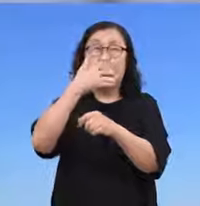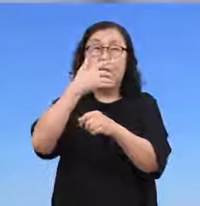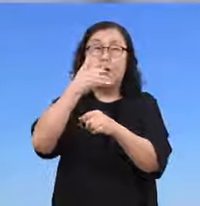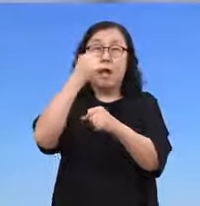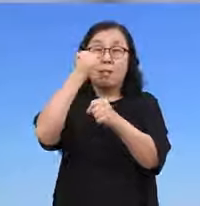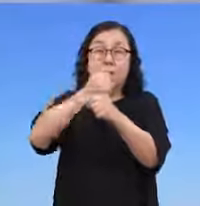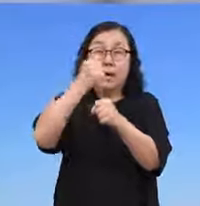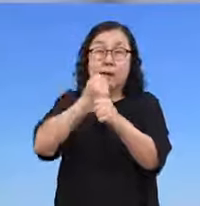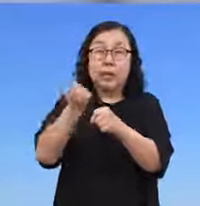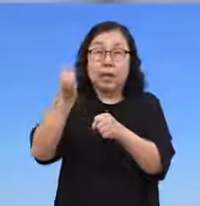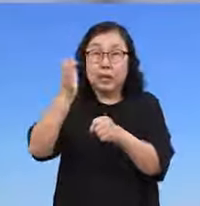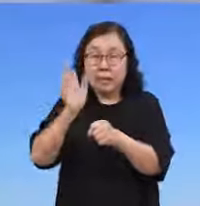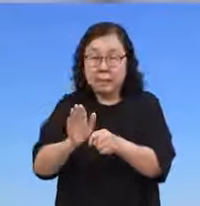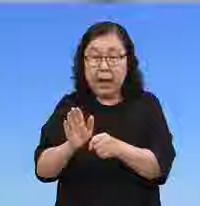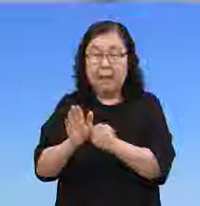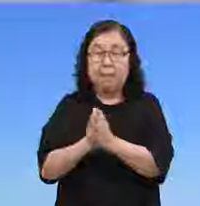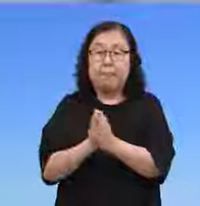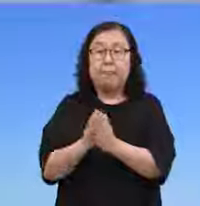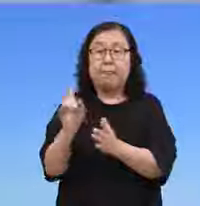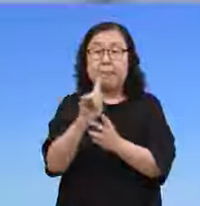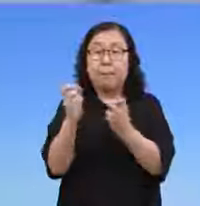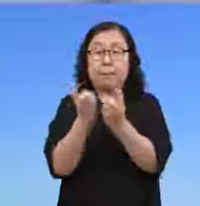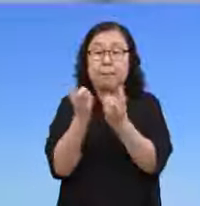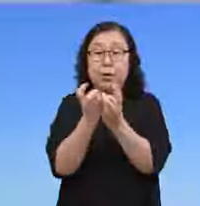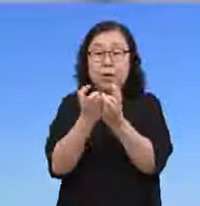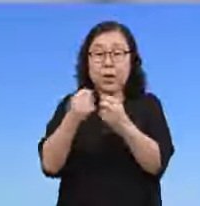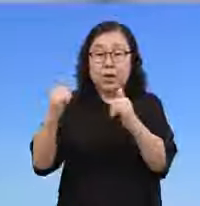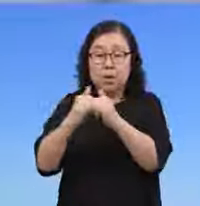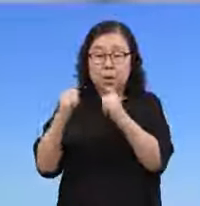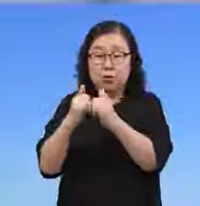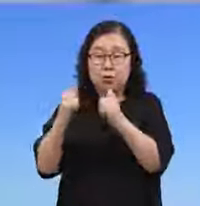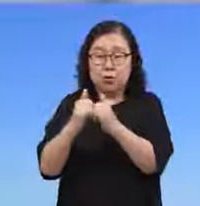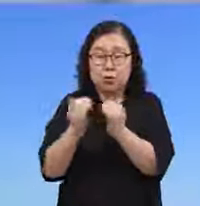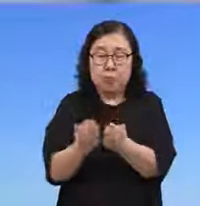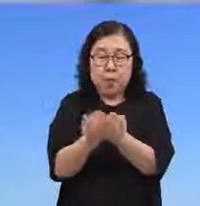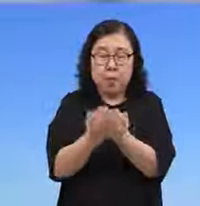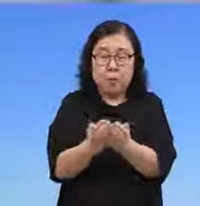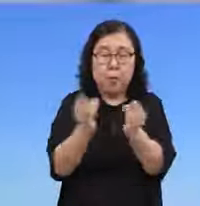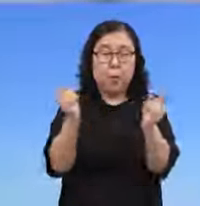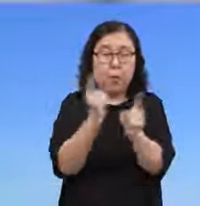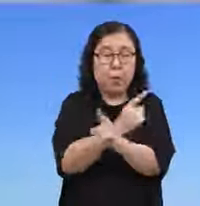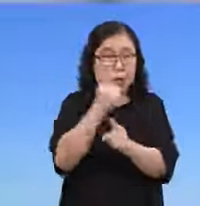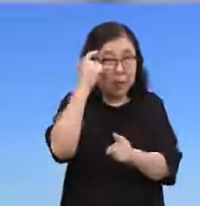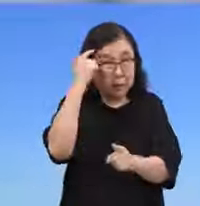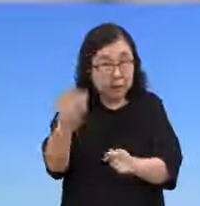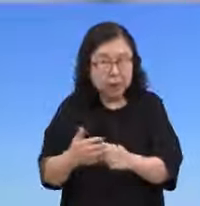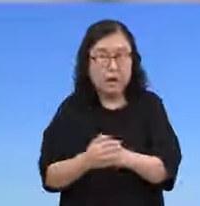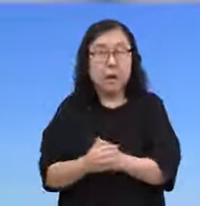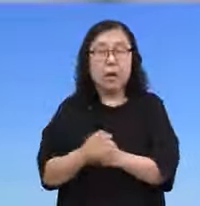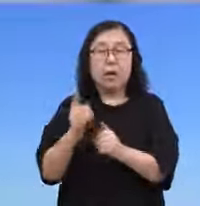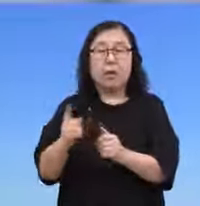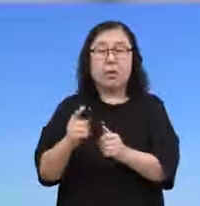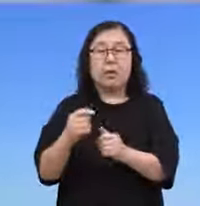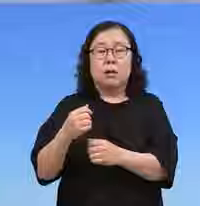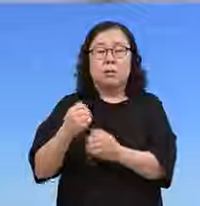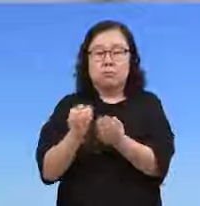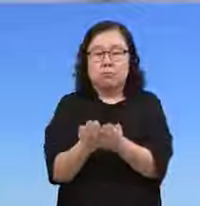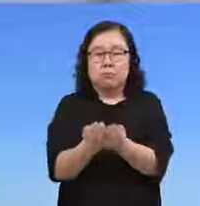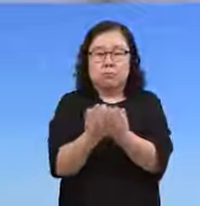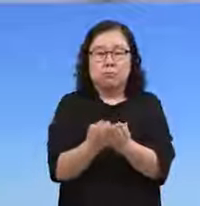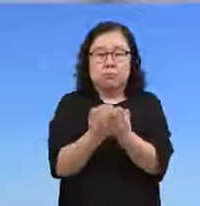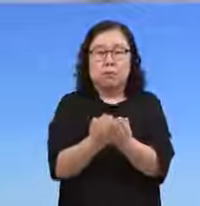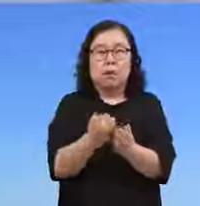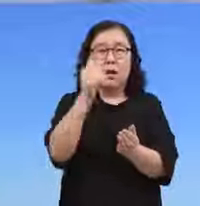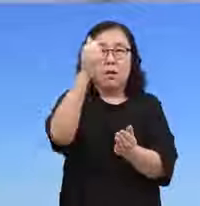됐던 그게 후반부에 어떻게 전투함으로 바뀌었나 보니까 딱 하나예요. 그 전투함에는 함장님,